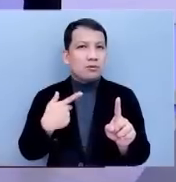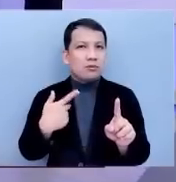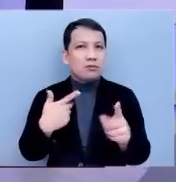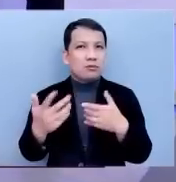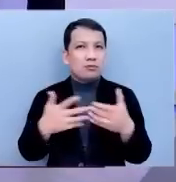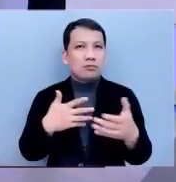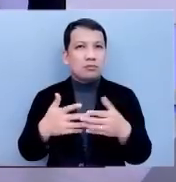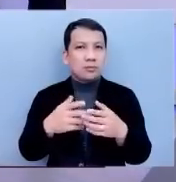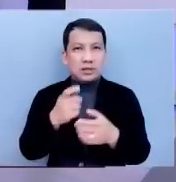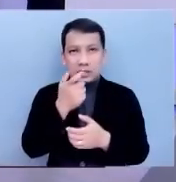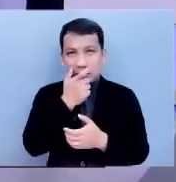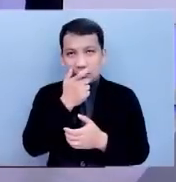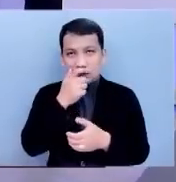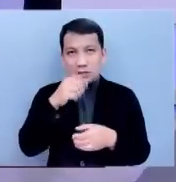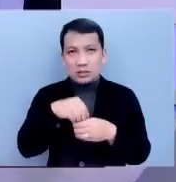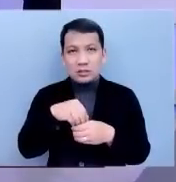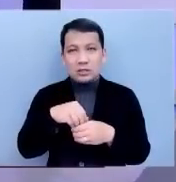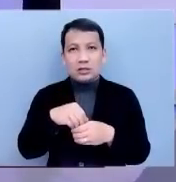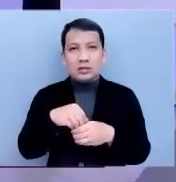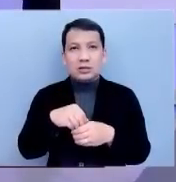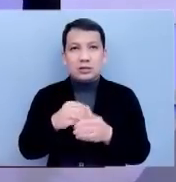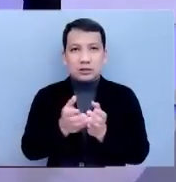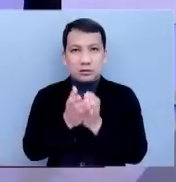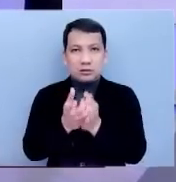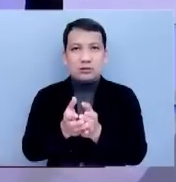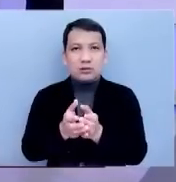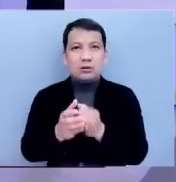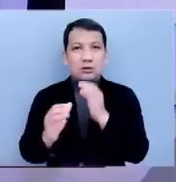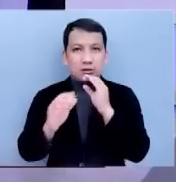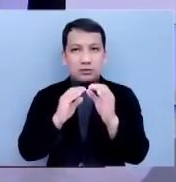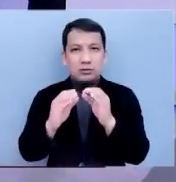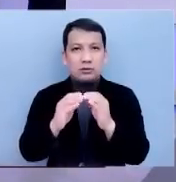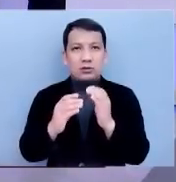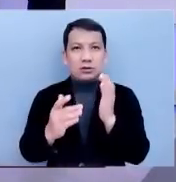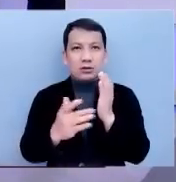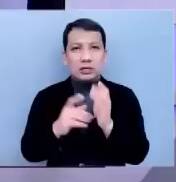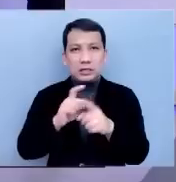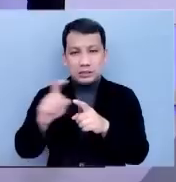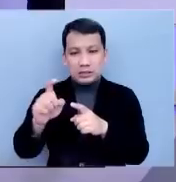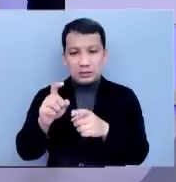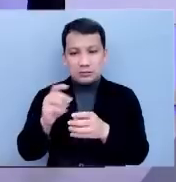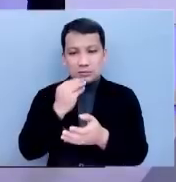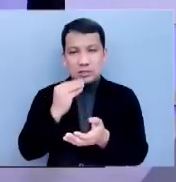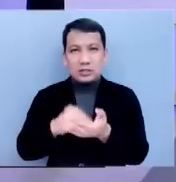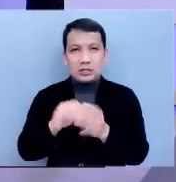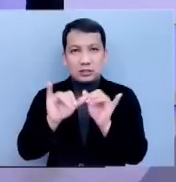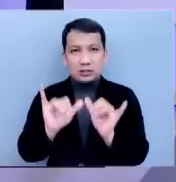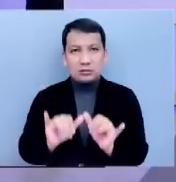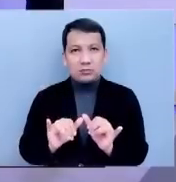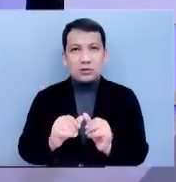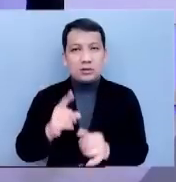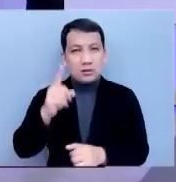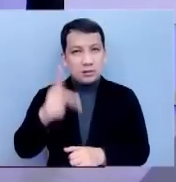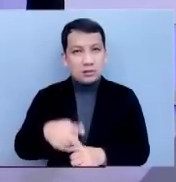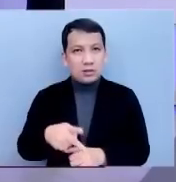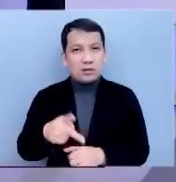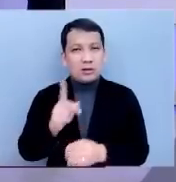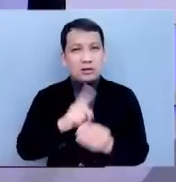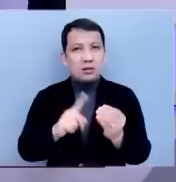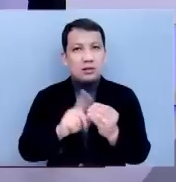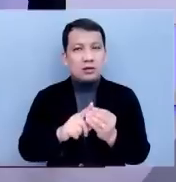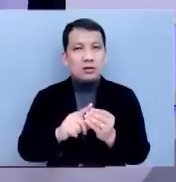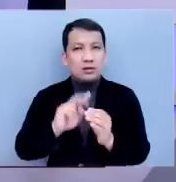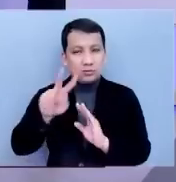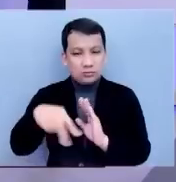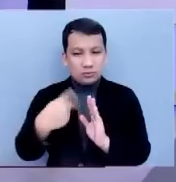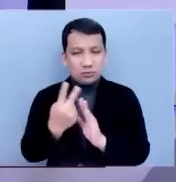radio communication sa kanyang mothership. Meron lamang itong text messaging system. Nangangalahati pa lamang siya ng kanyang 2-hour